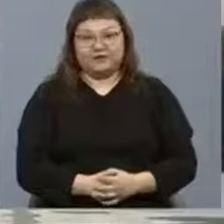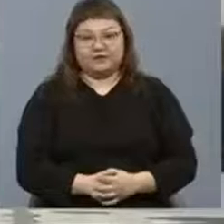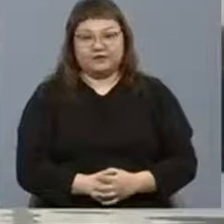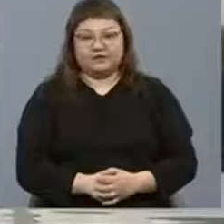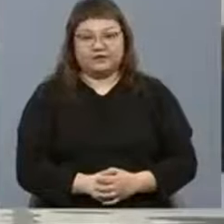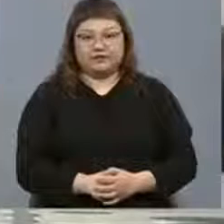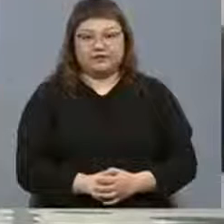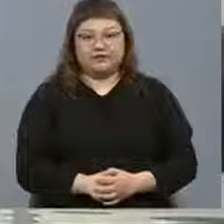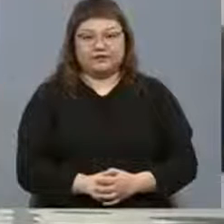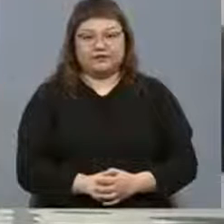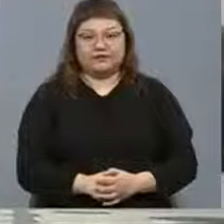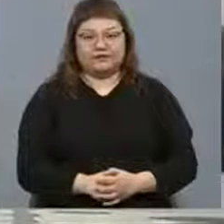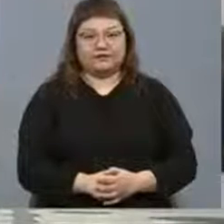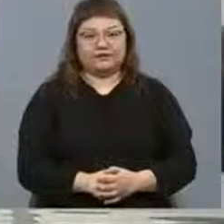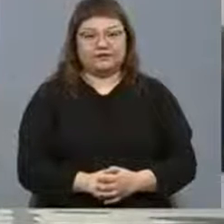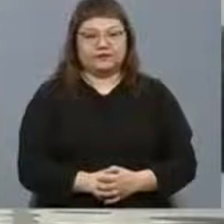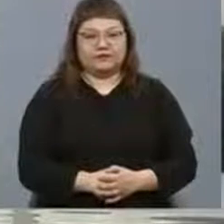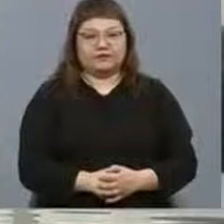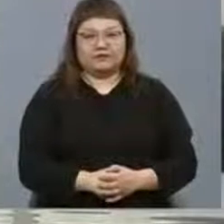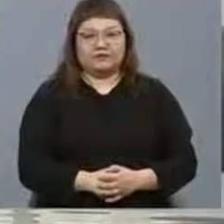보도입니다.